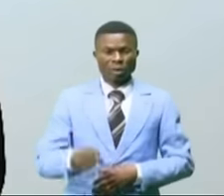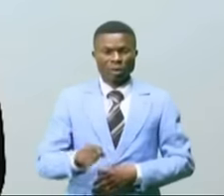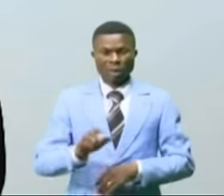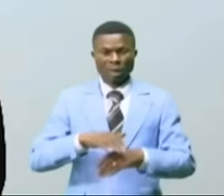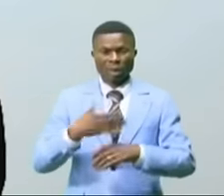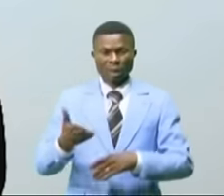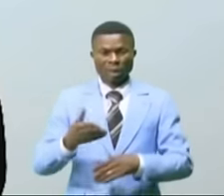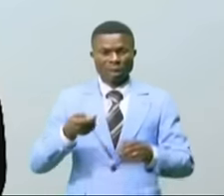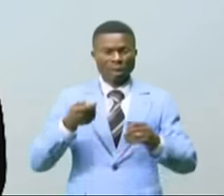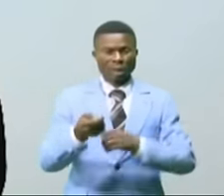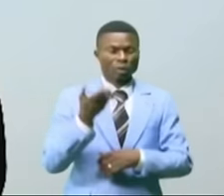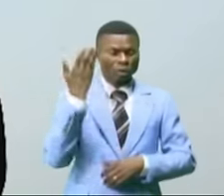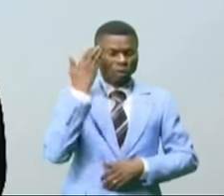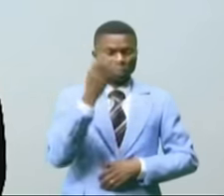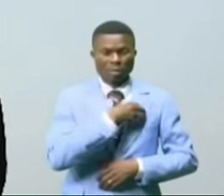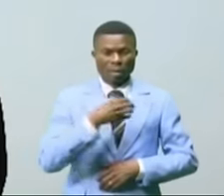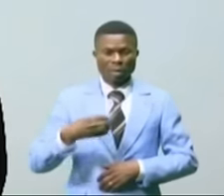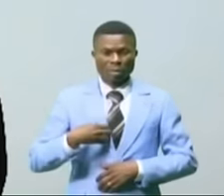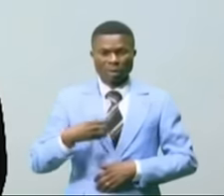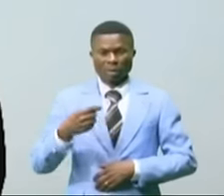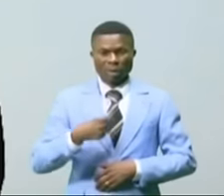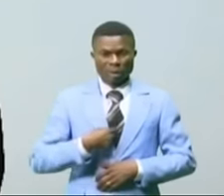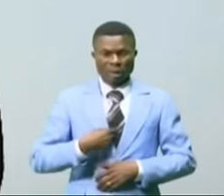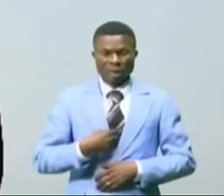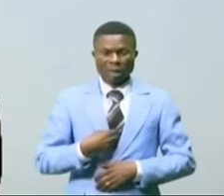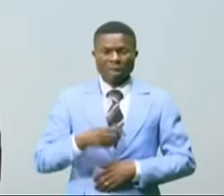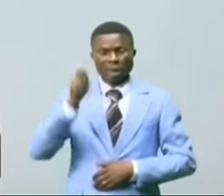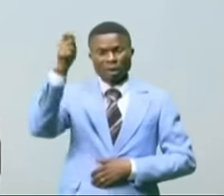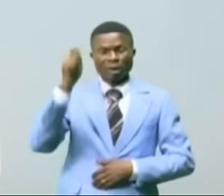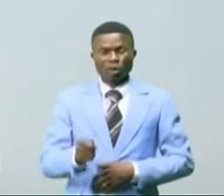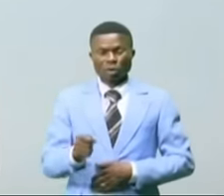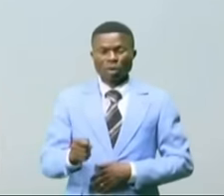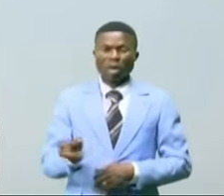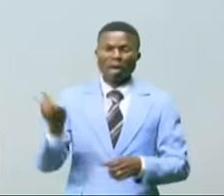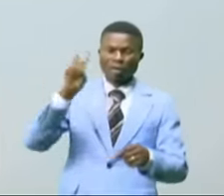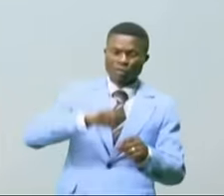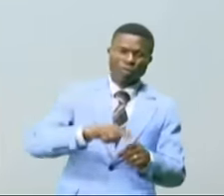Après avoir tué mes parents, ils m'ont violée.